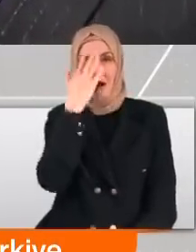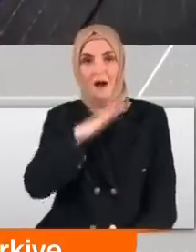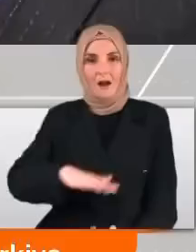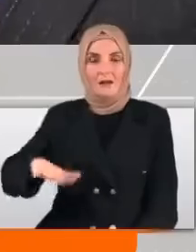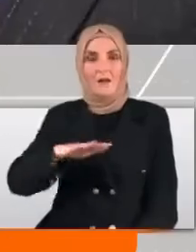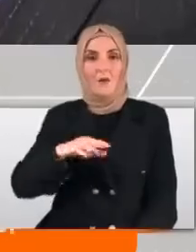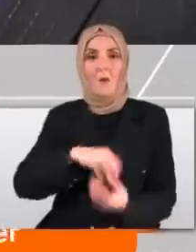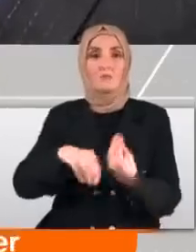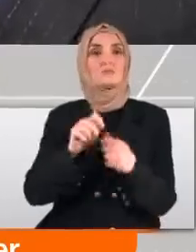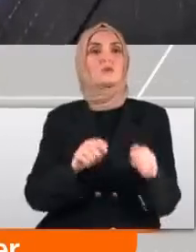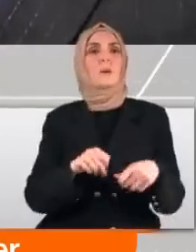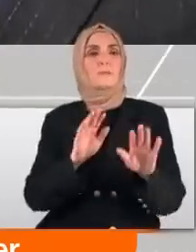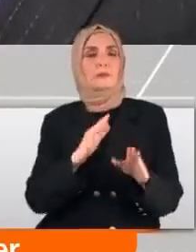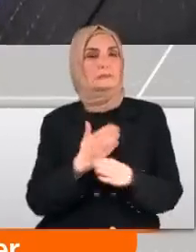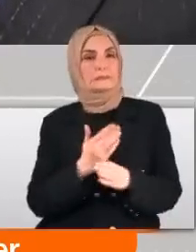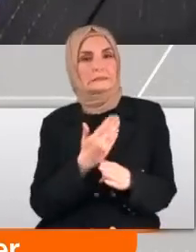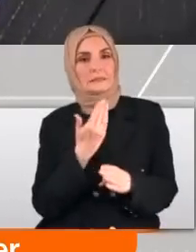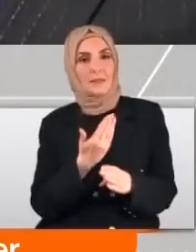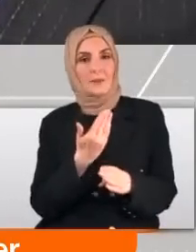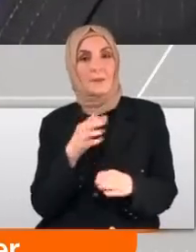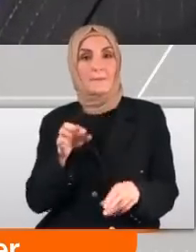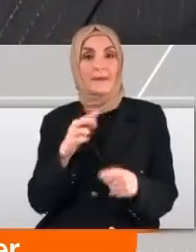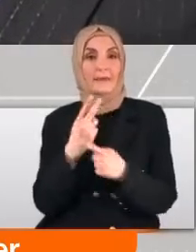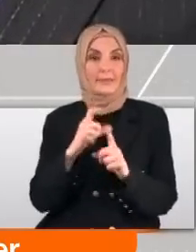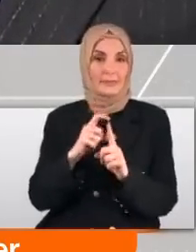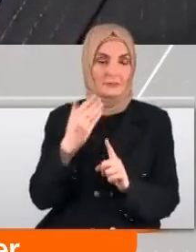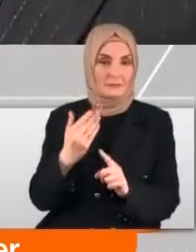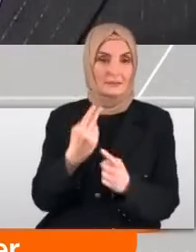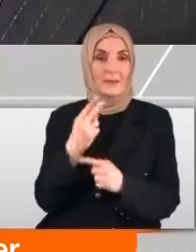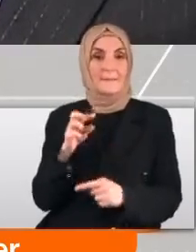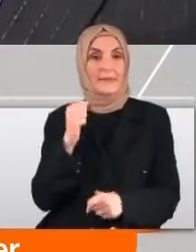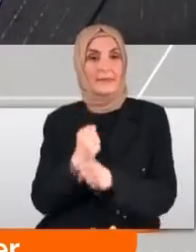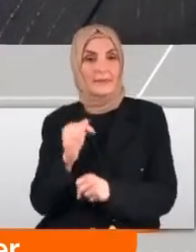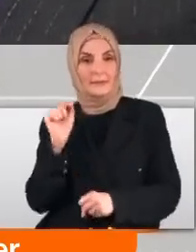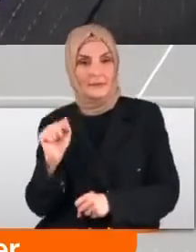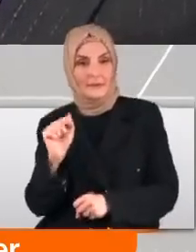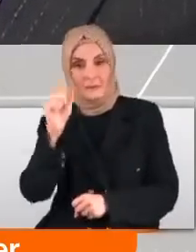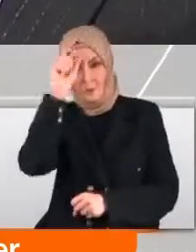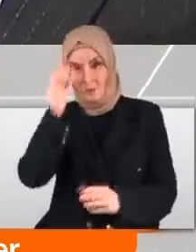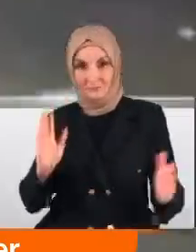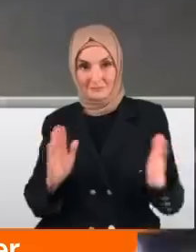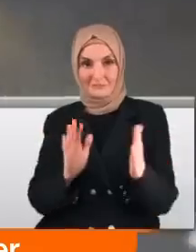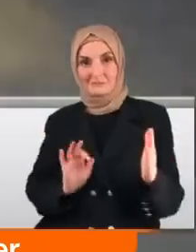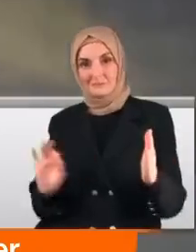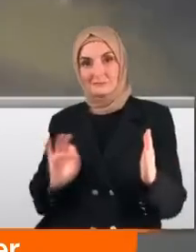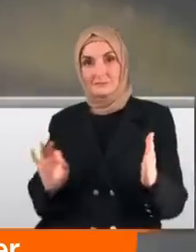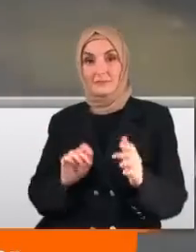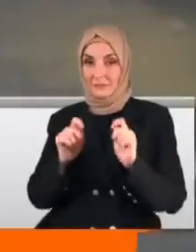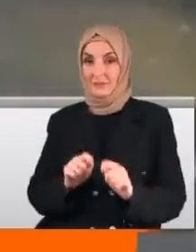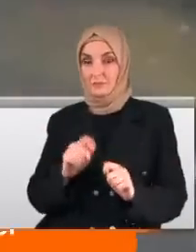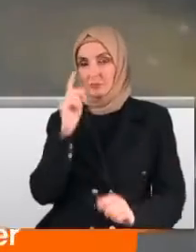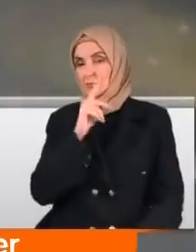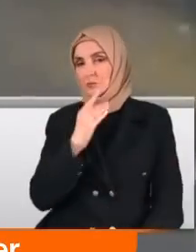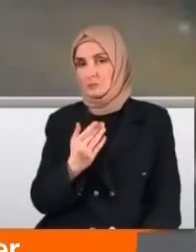kaçınması muhtemelen PYD-YPG'yi Türkiye aleyhtarı bir tutuma kışkırtmakla yakından bağlantılıydı. Yıl